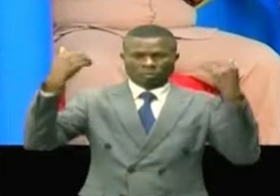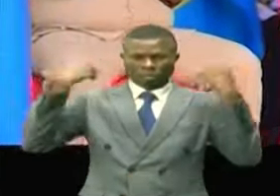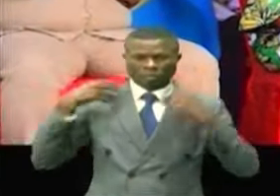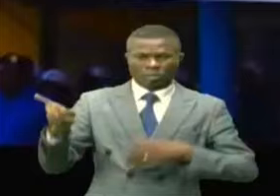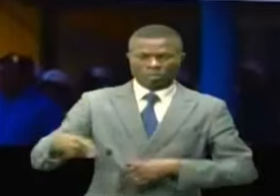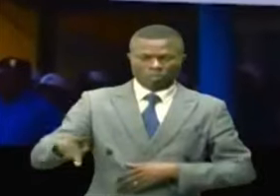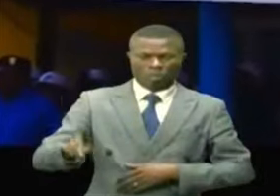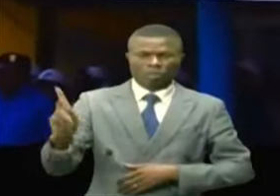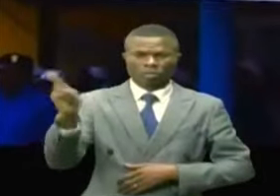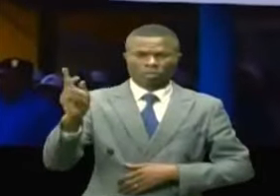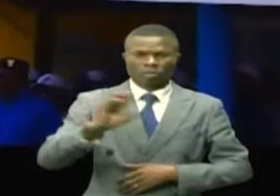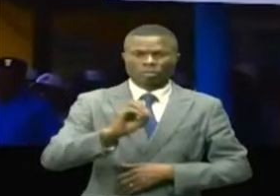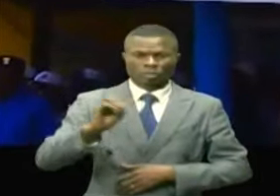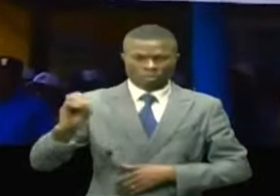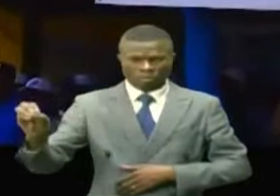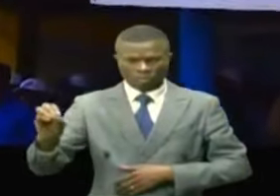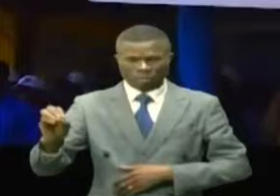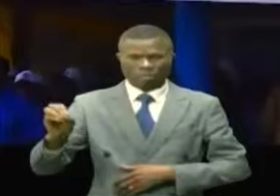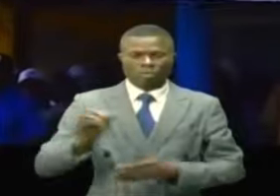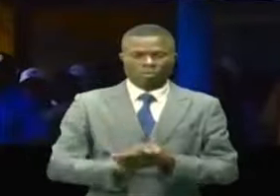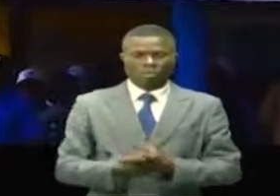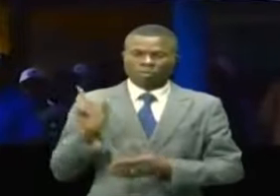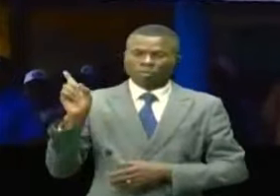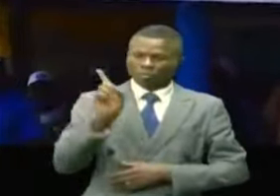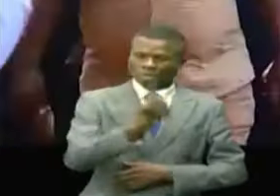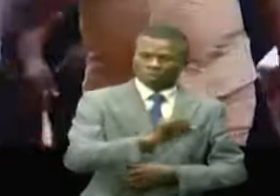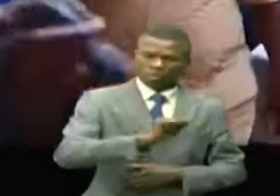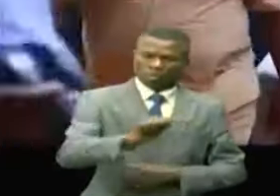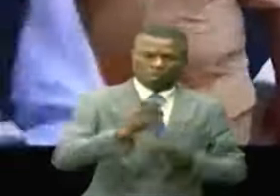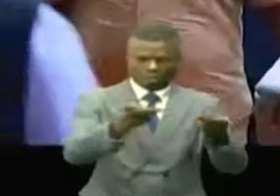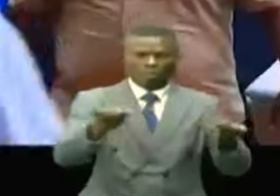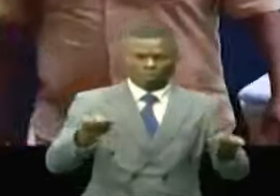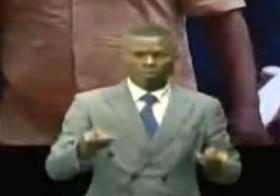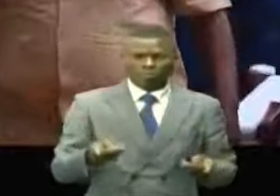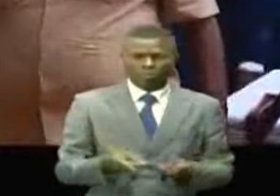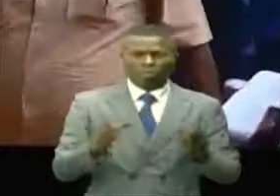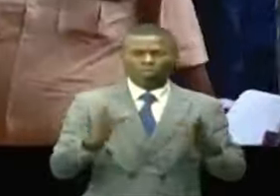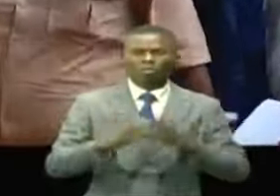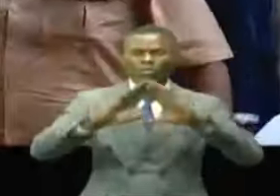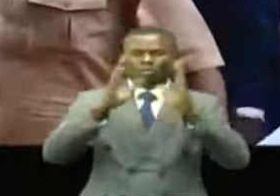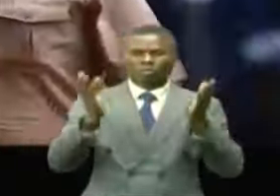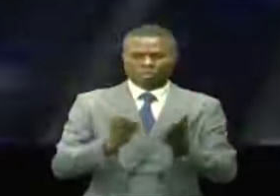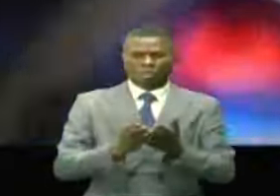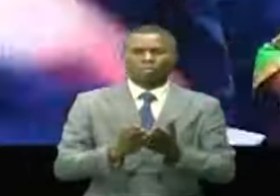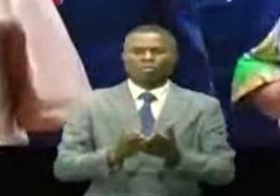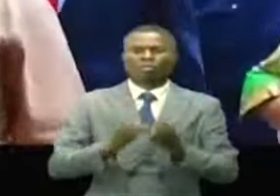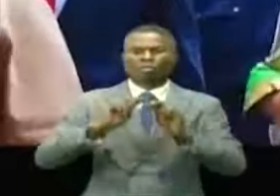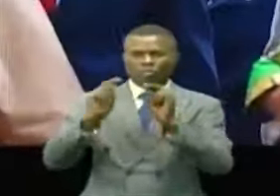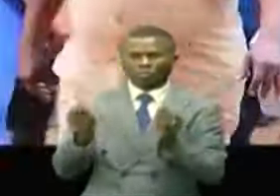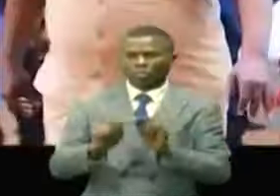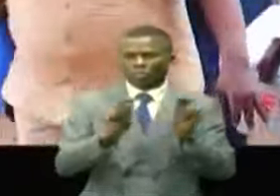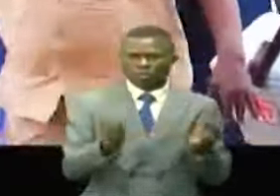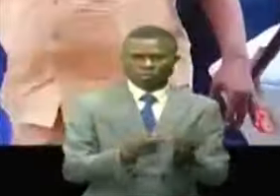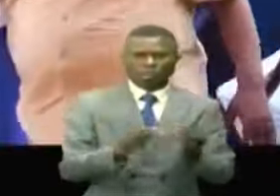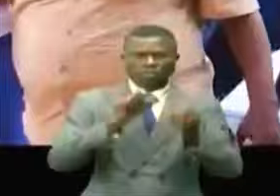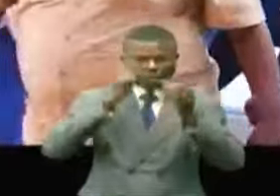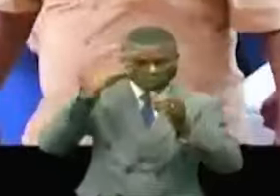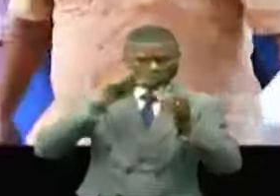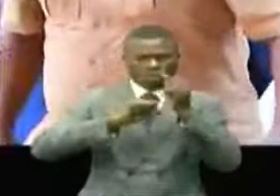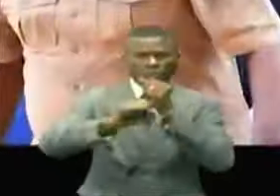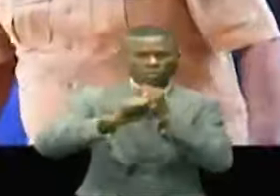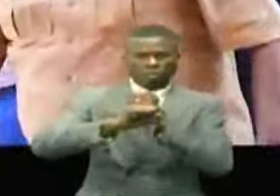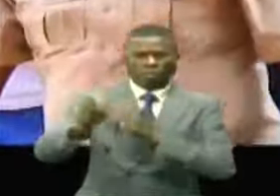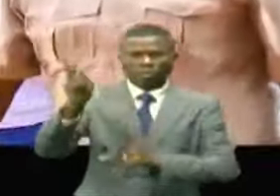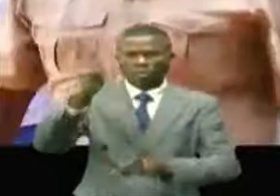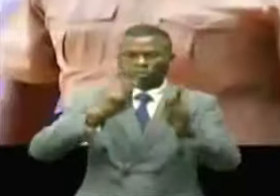cassaille orientale a effectué sa descente sur terrain avec toutes les parties prenant en vie de sensibiliser